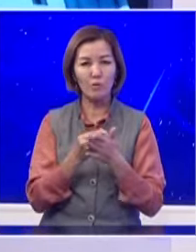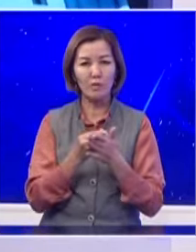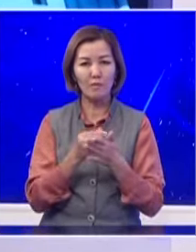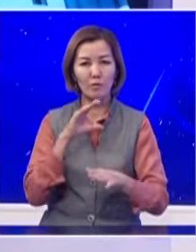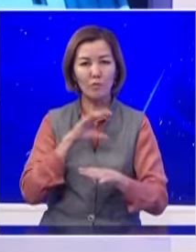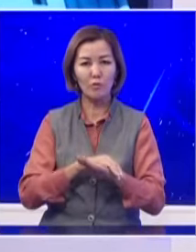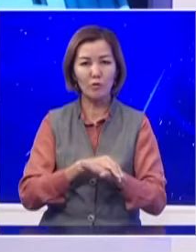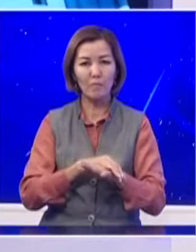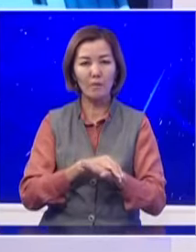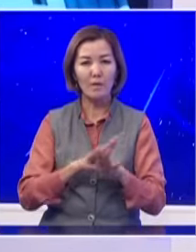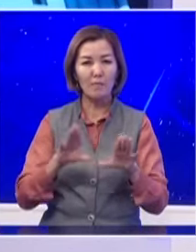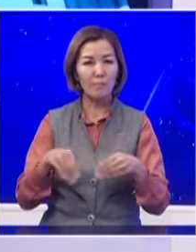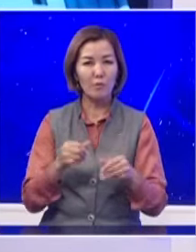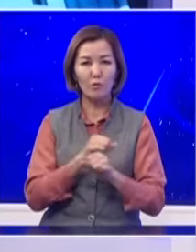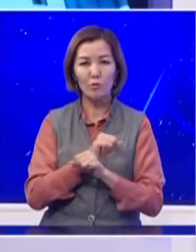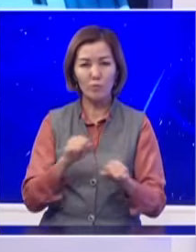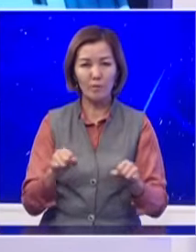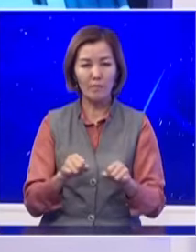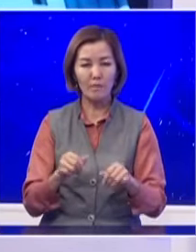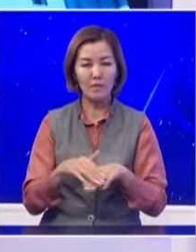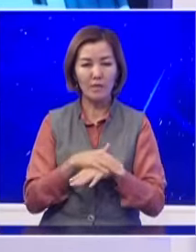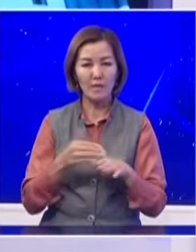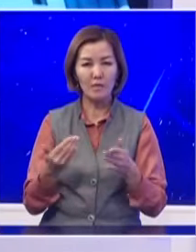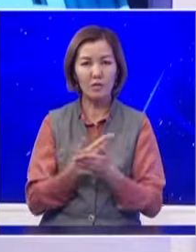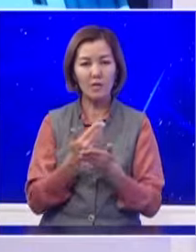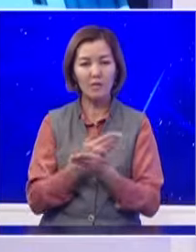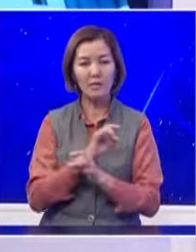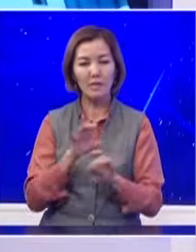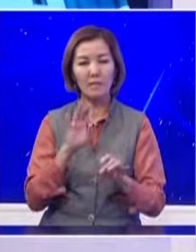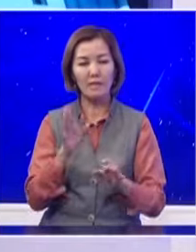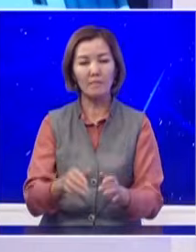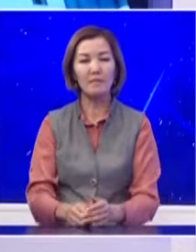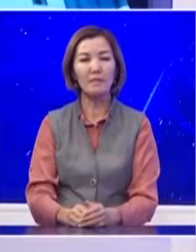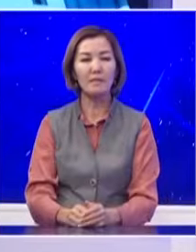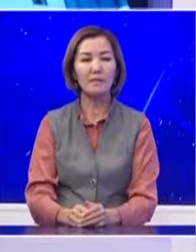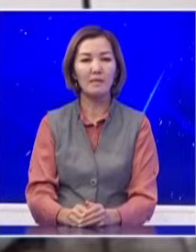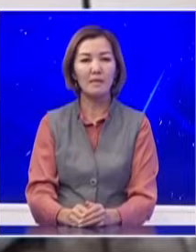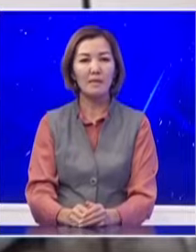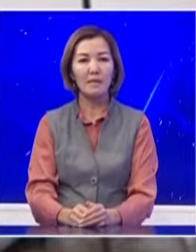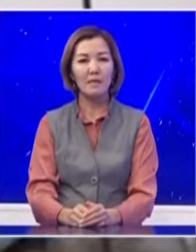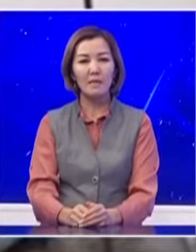беруге жол берілмейді. Осы және өзге де ел жаңалықтары келесі топтамада.